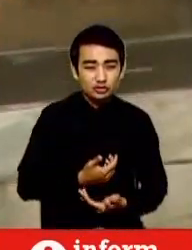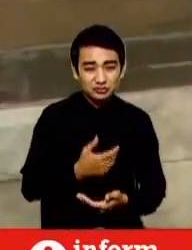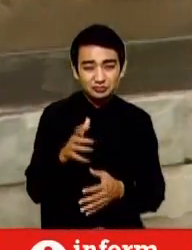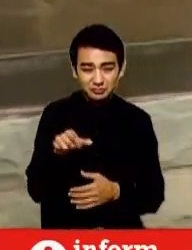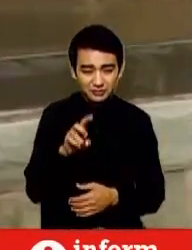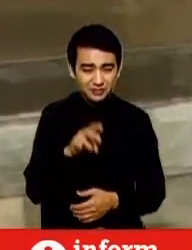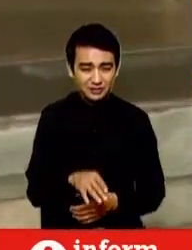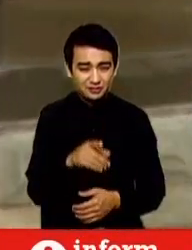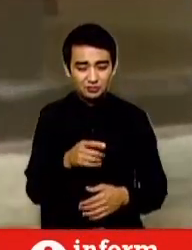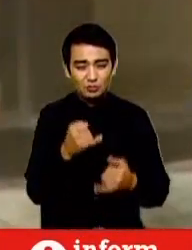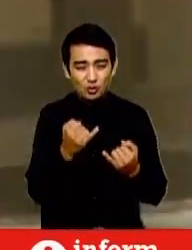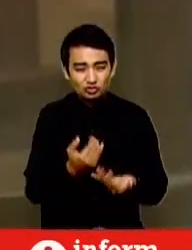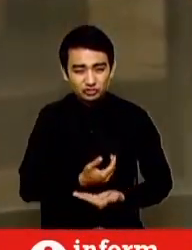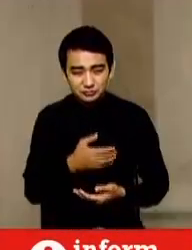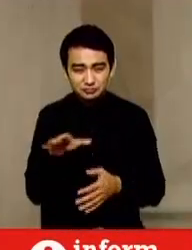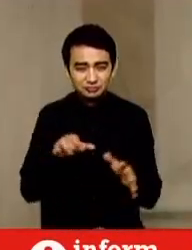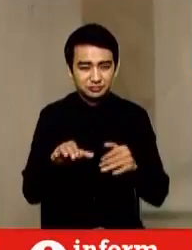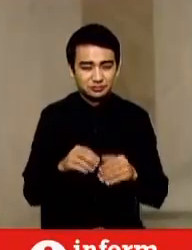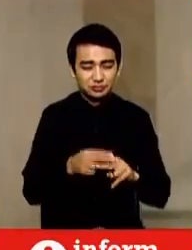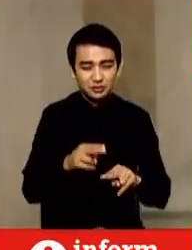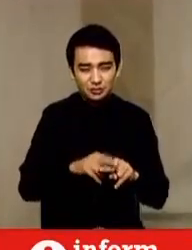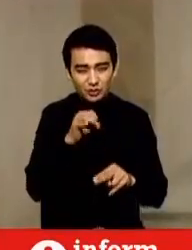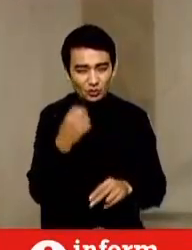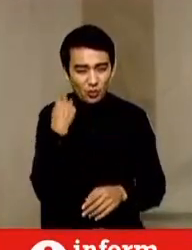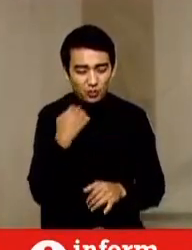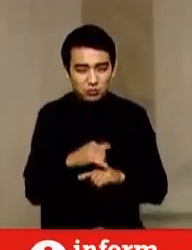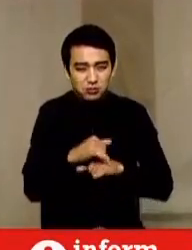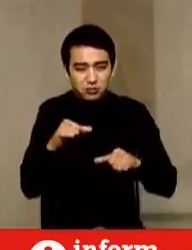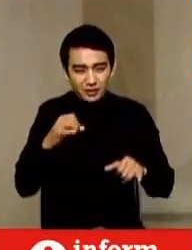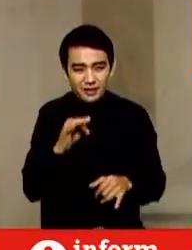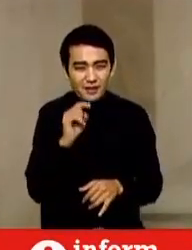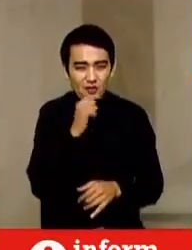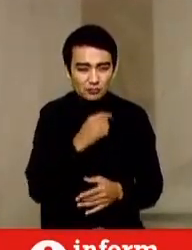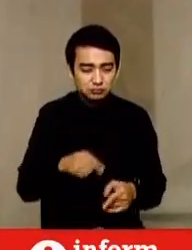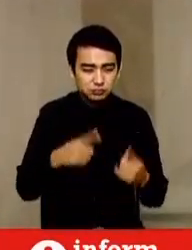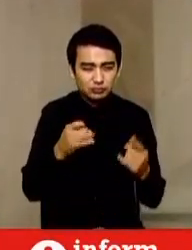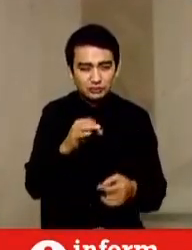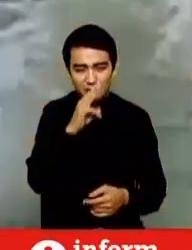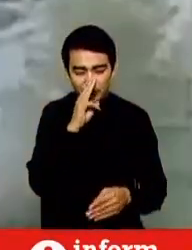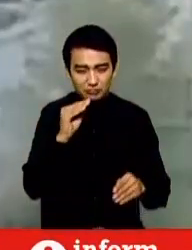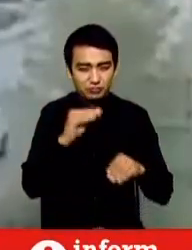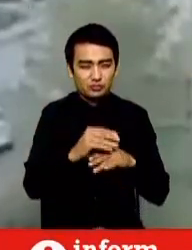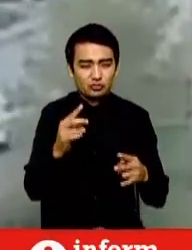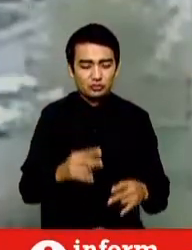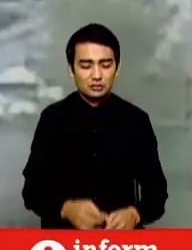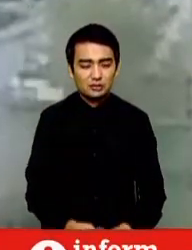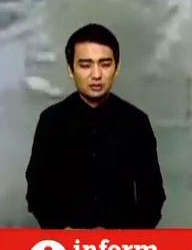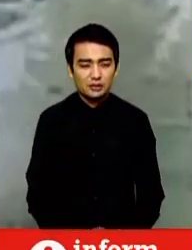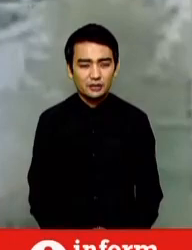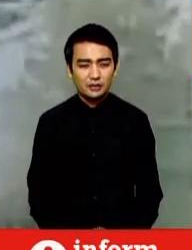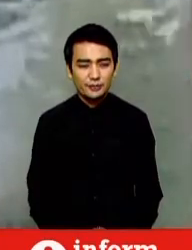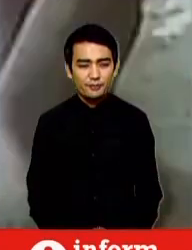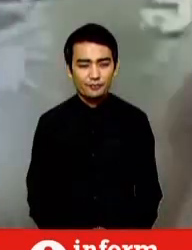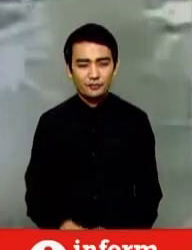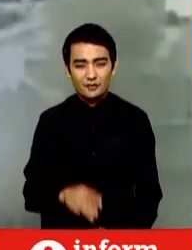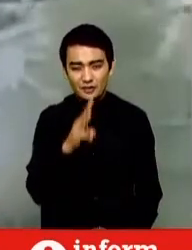снизить закредитованность и вызволить граждан из долгов, нужно развивать экономику и повышать зарплаты. Доля оплаты